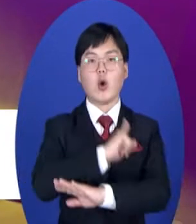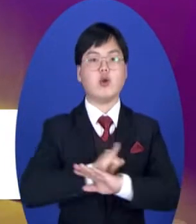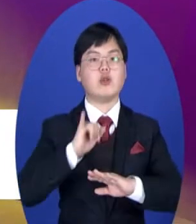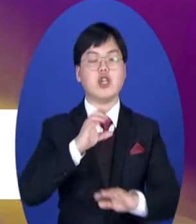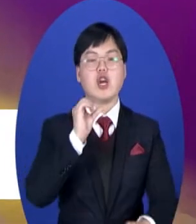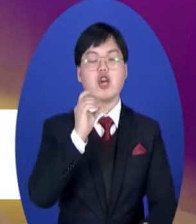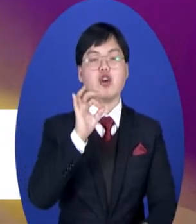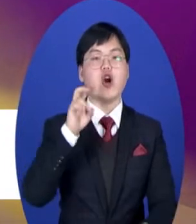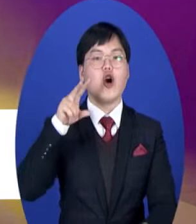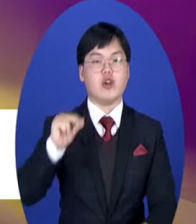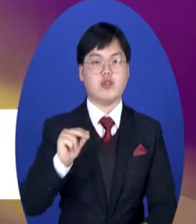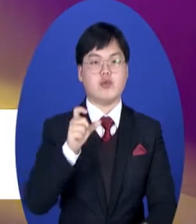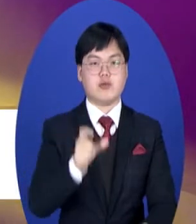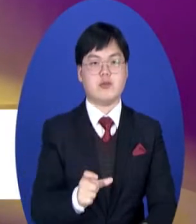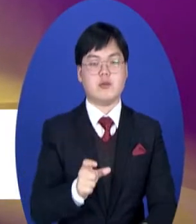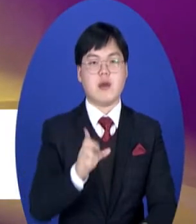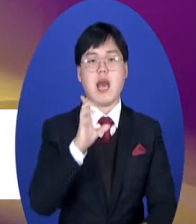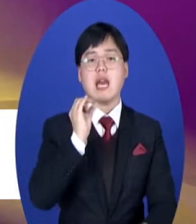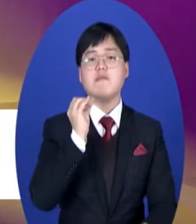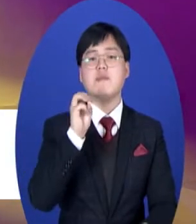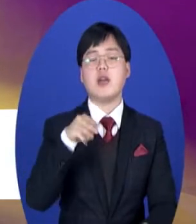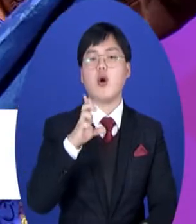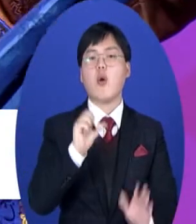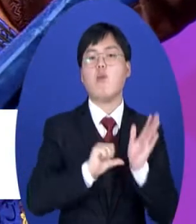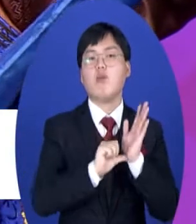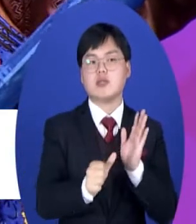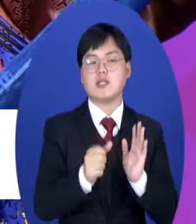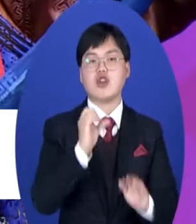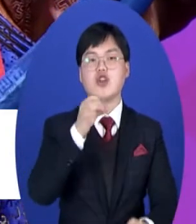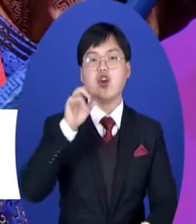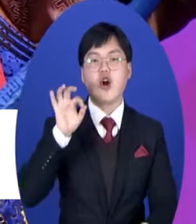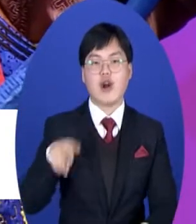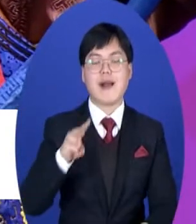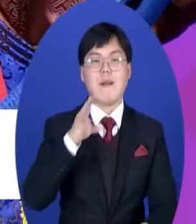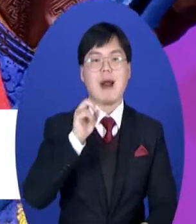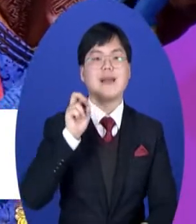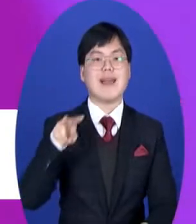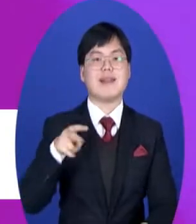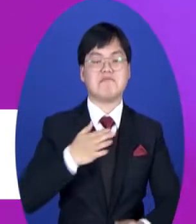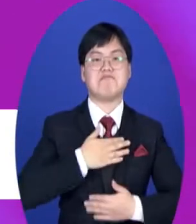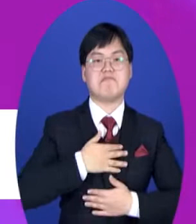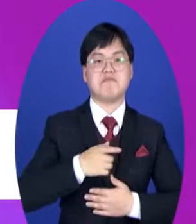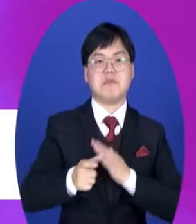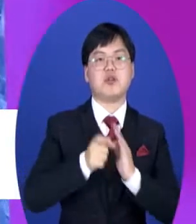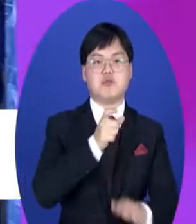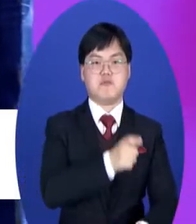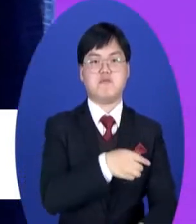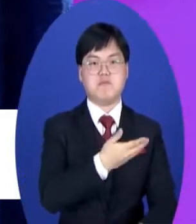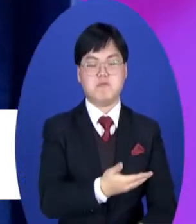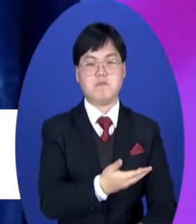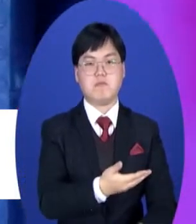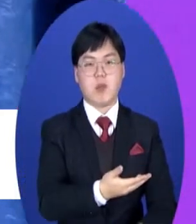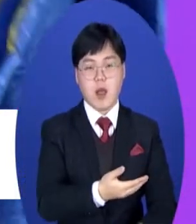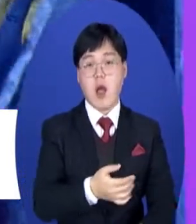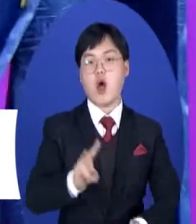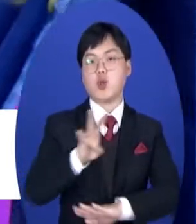зэргийн ерөөлч мөнх жаргал юм. Тэрээр бит бус өв соёл болох ерөөл магтаалаг өвлөнд хийж байна. Олон тэмцээн уралдаанд орж авяас үлгээ гайхуулсан.